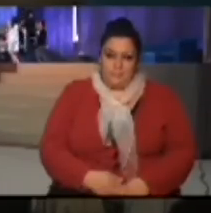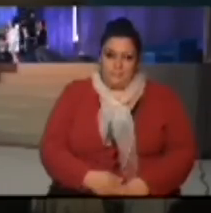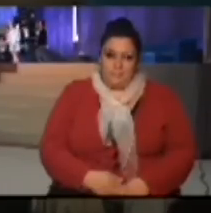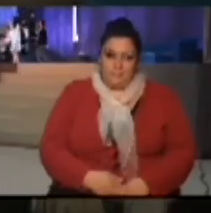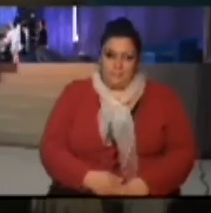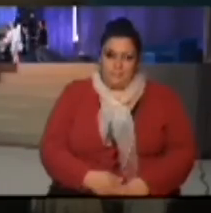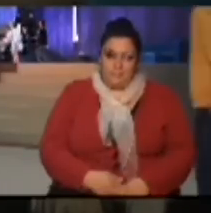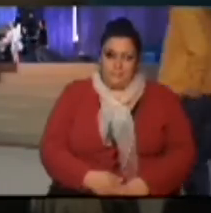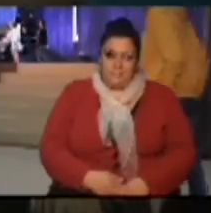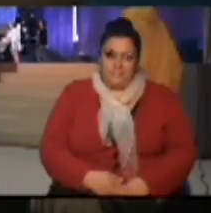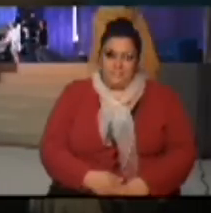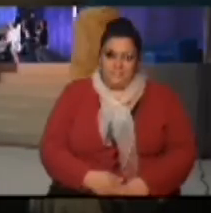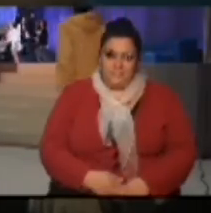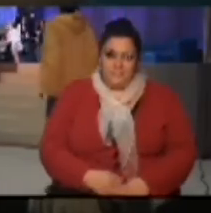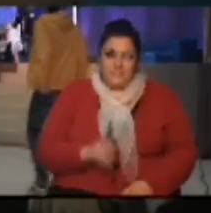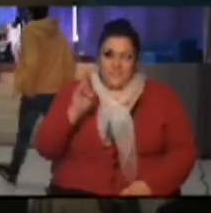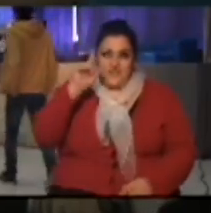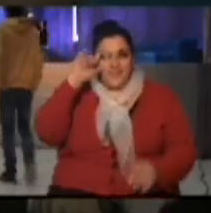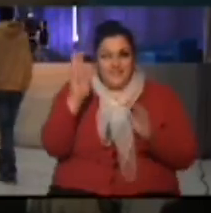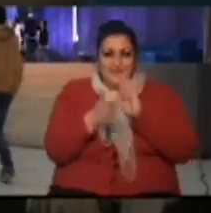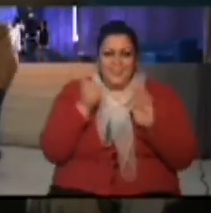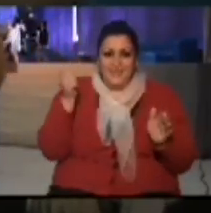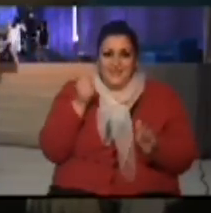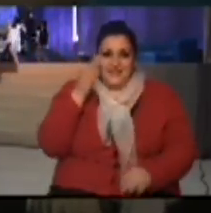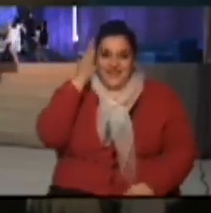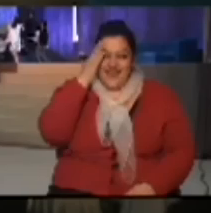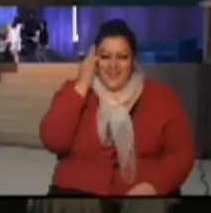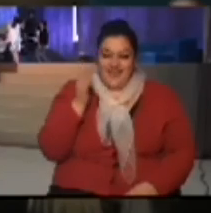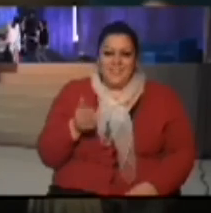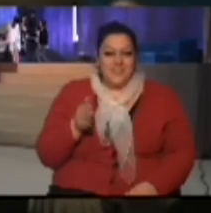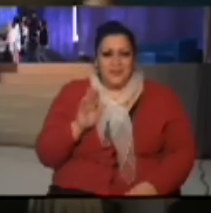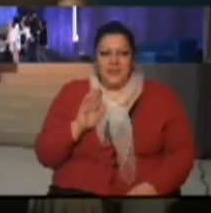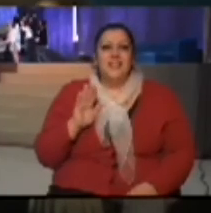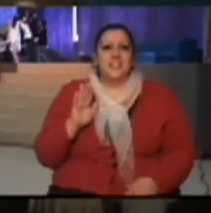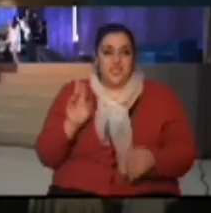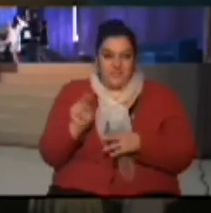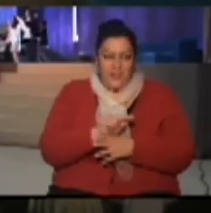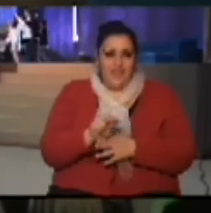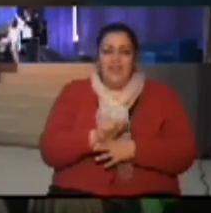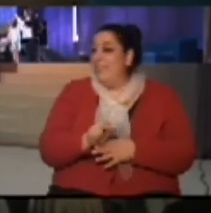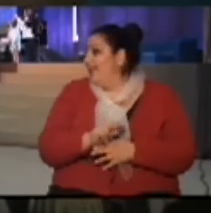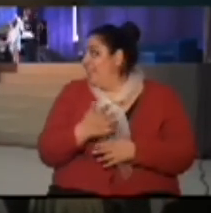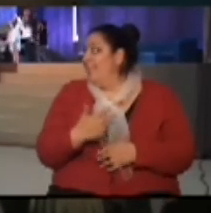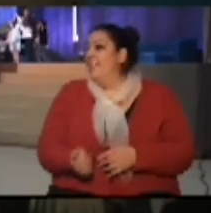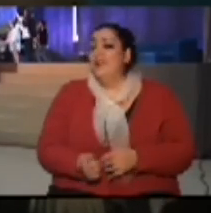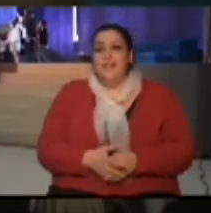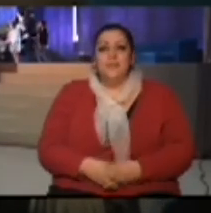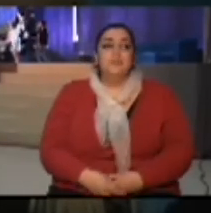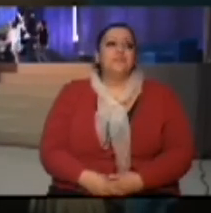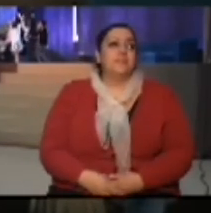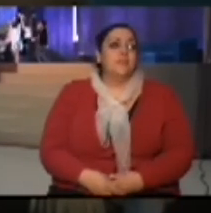ալելույա։ Ով կանչիչ ես, ով իմ Տեր, կբժշկվի։